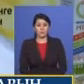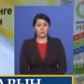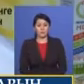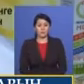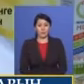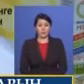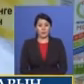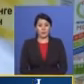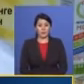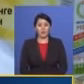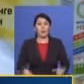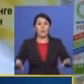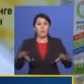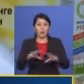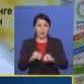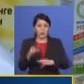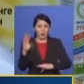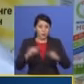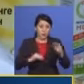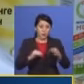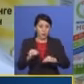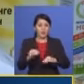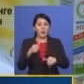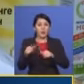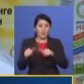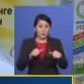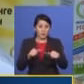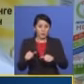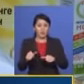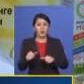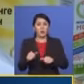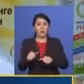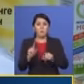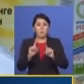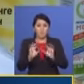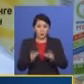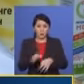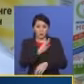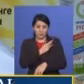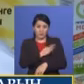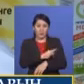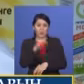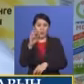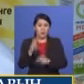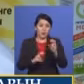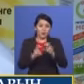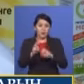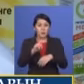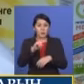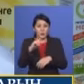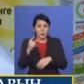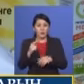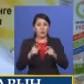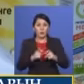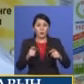Оборудование современное. Барлық қондырғылар талапқа сай автоматтандырылған. Оны дұрыс пайдалану үшін кәсіпорын жас мамандарды оқытып